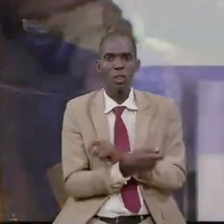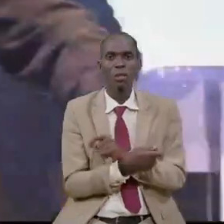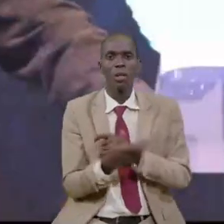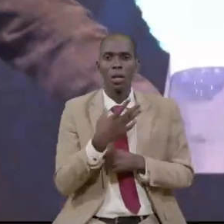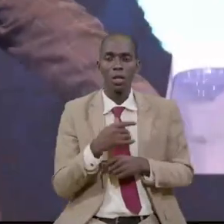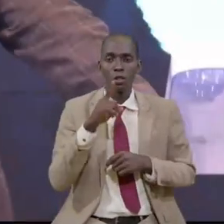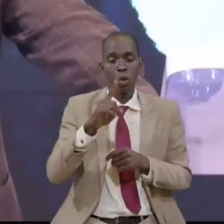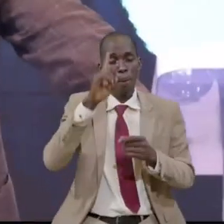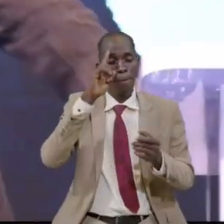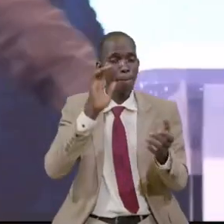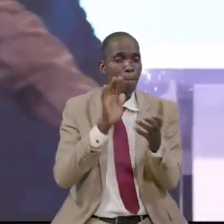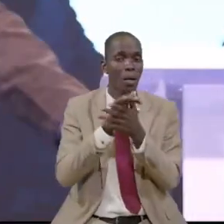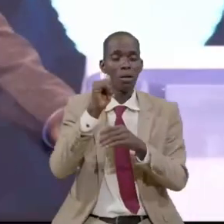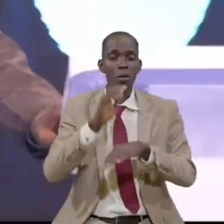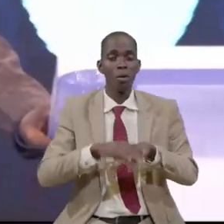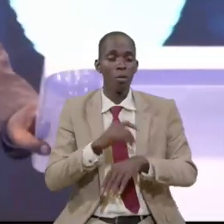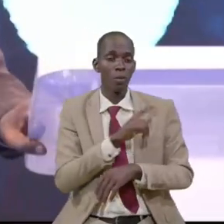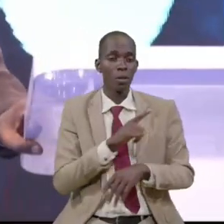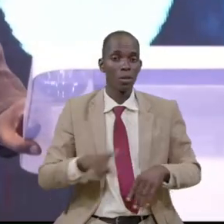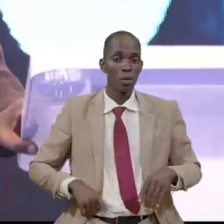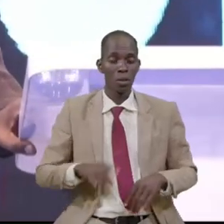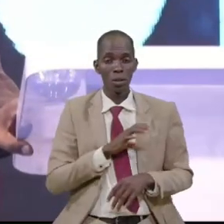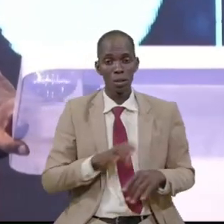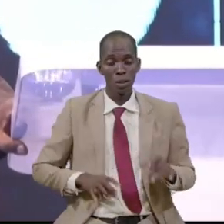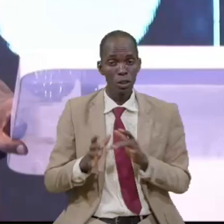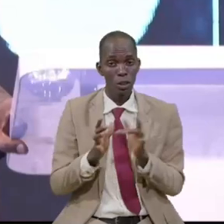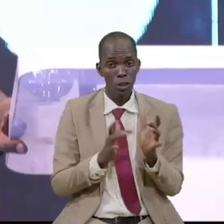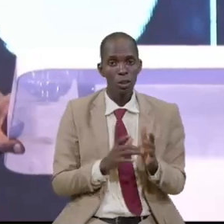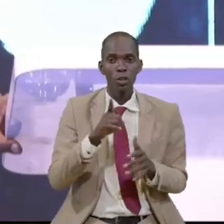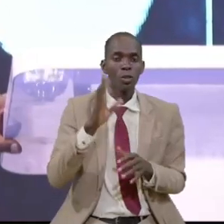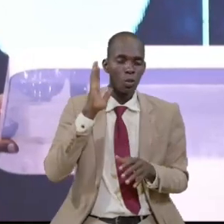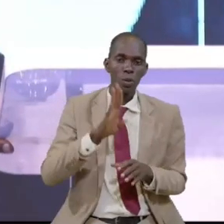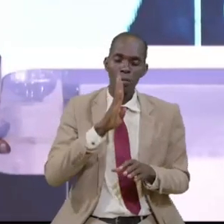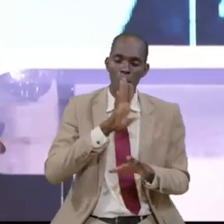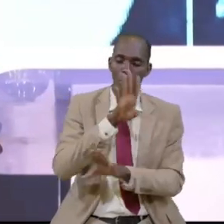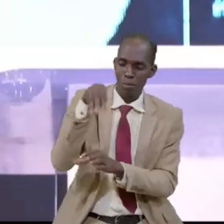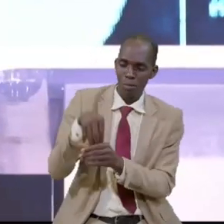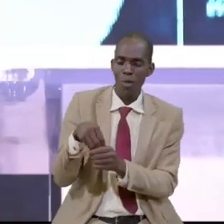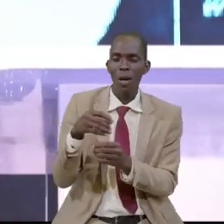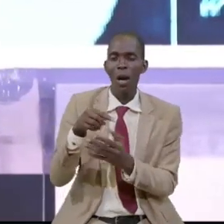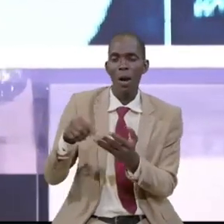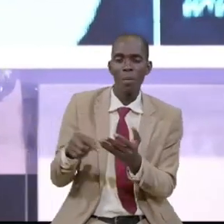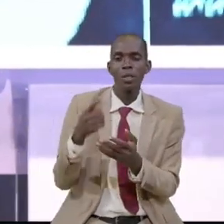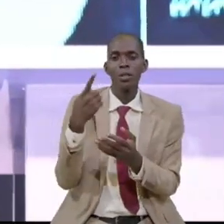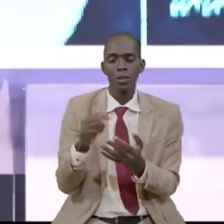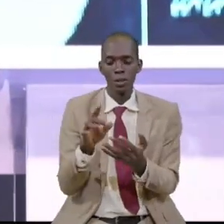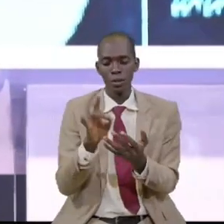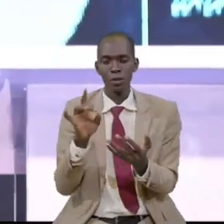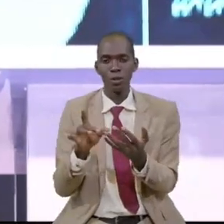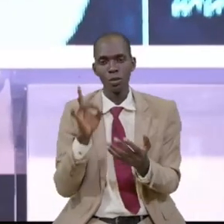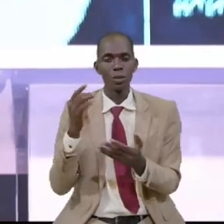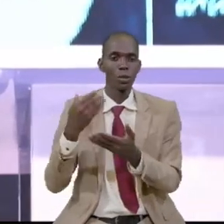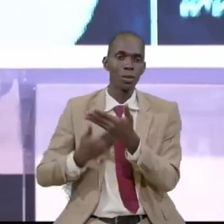de tous ces péchés, vous croyez au Seigneur Jésus-Christ, vous ferez partie de la race élue,